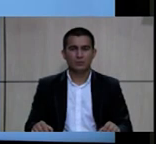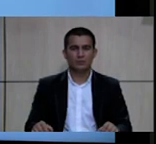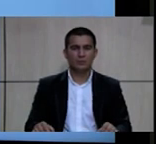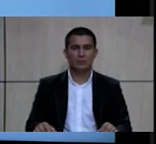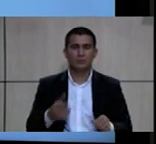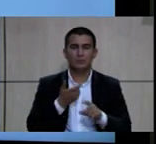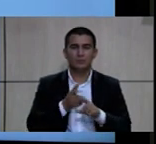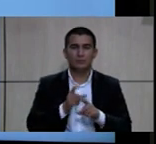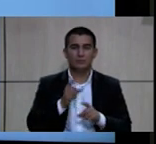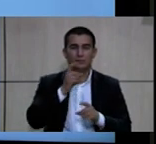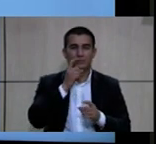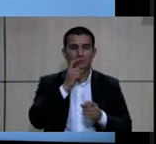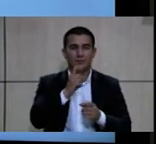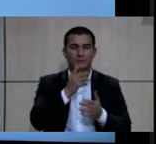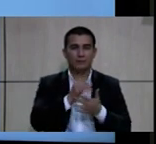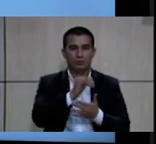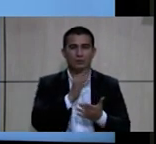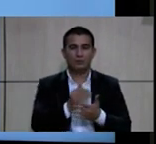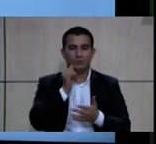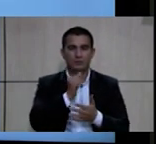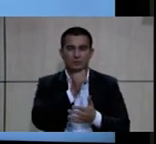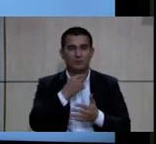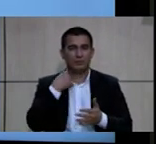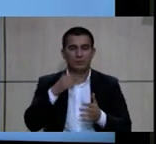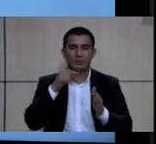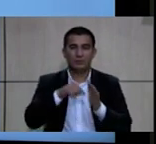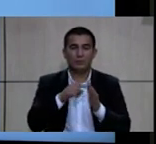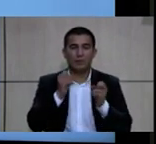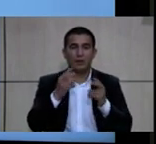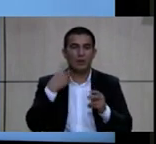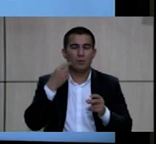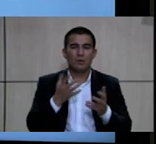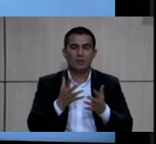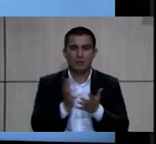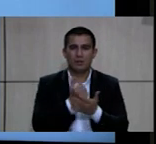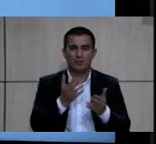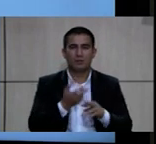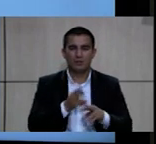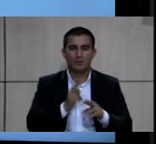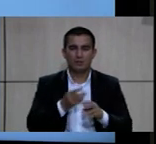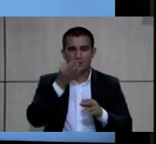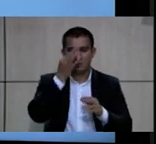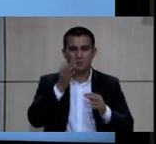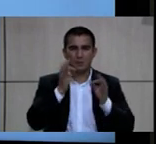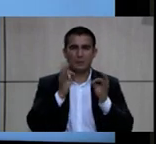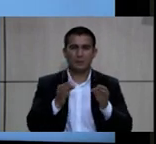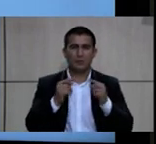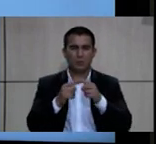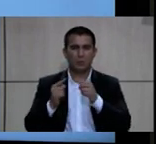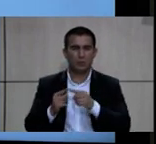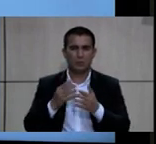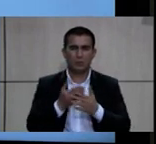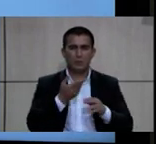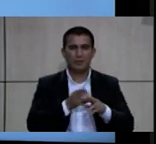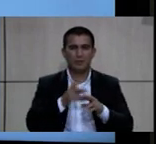noma'lum x ni toping. Bizning chizmamizda qanday uchburchak chizilgan? To'g'ri burchakli uchburchak. To'g'ri